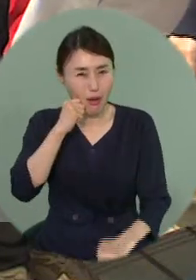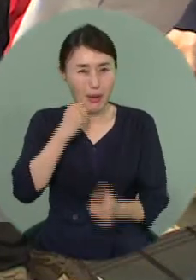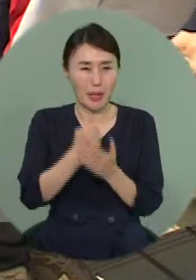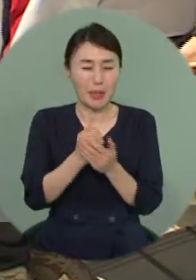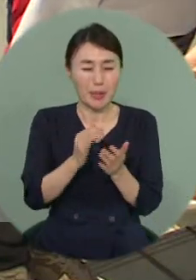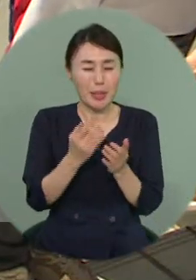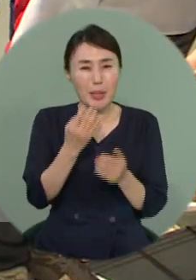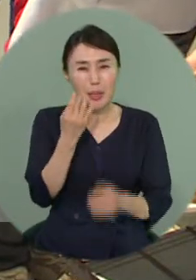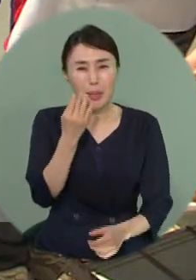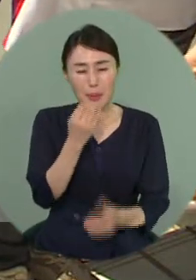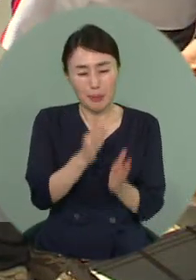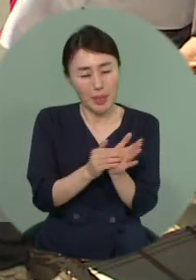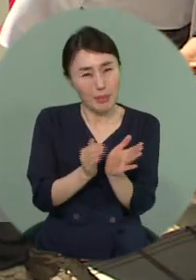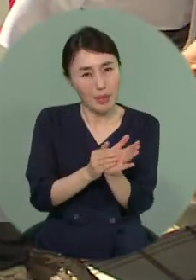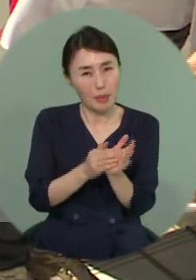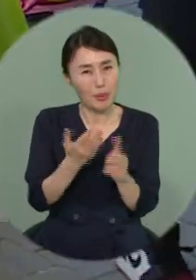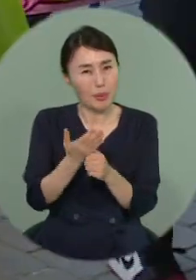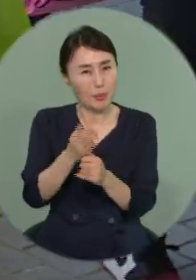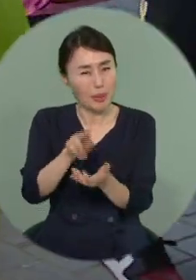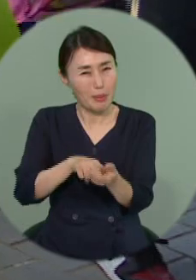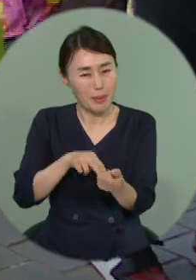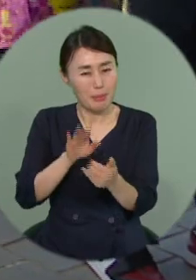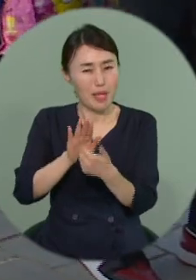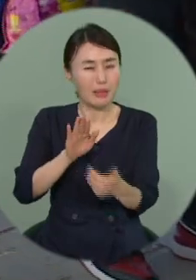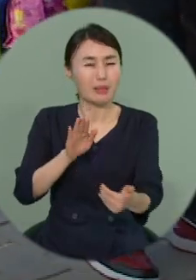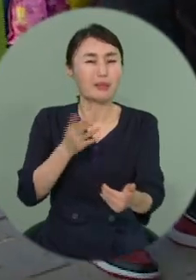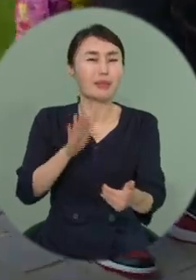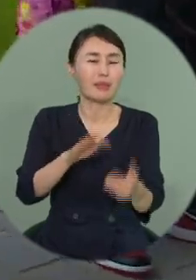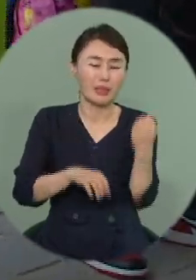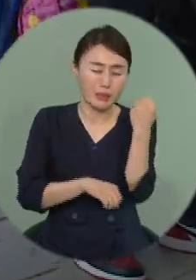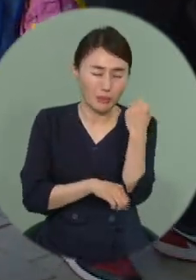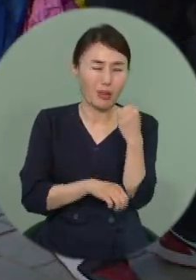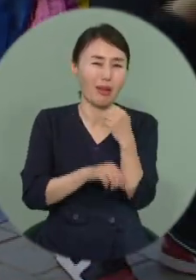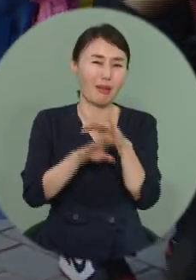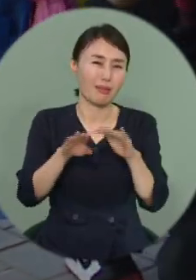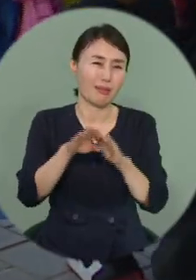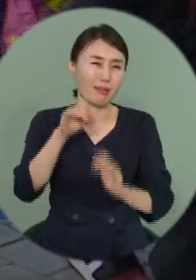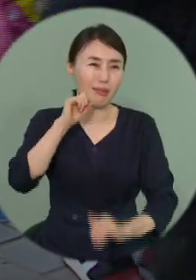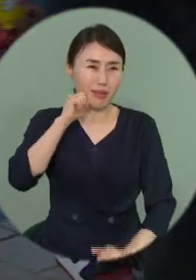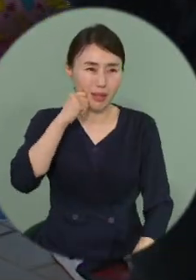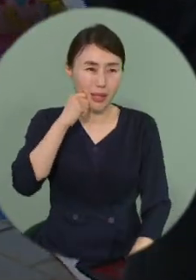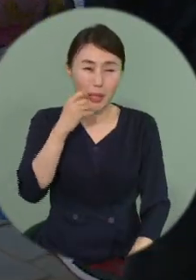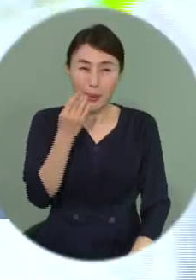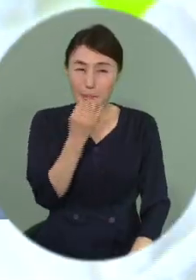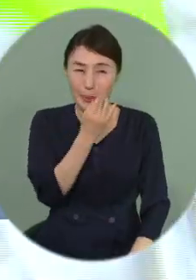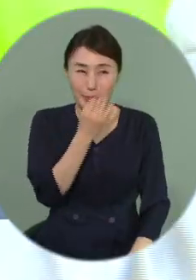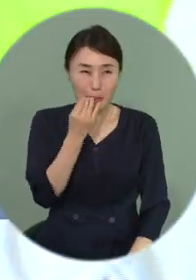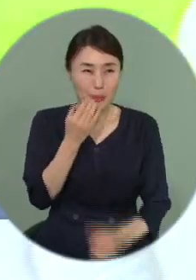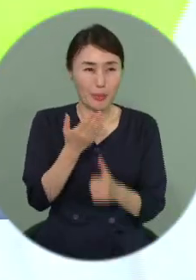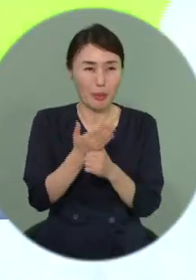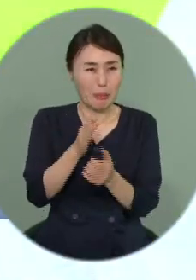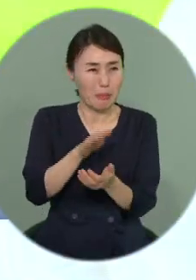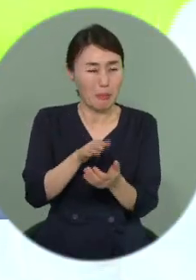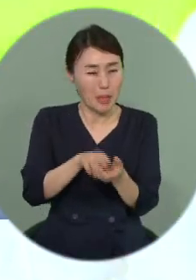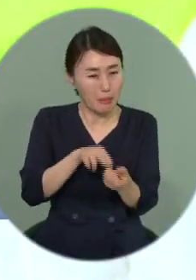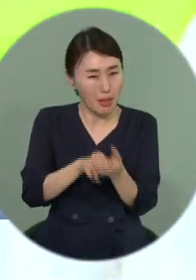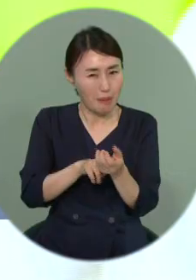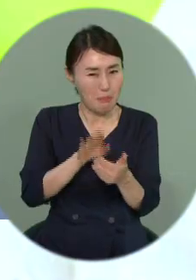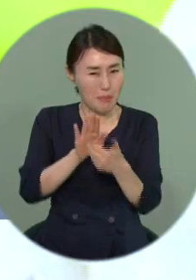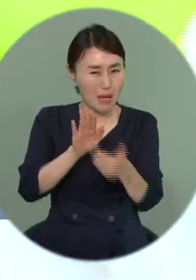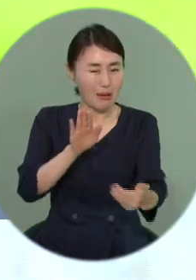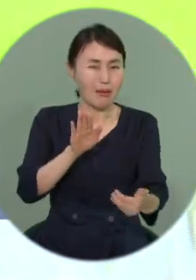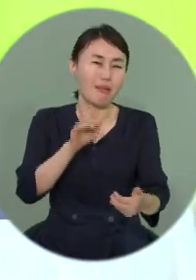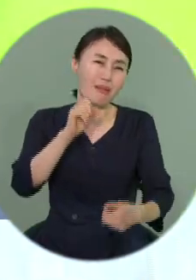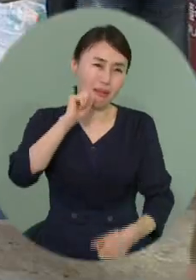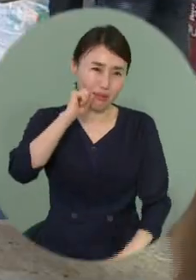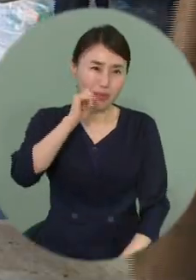대책을 마련하고 있지만 근본적인 해결은 어렵다는 입장입니다 암표를 판매하는데 근저를 시키기에는 사실상 좀